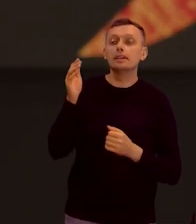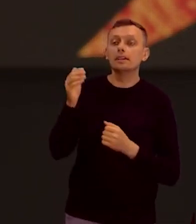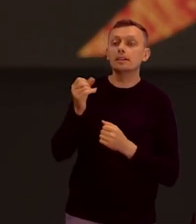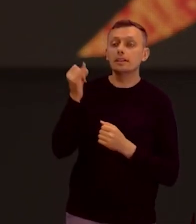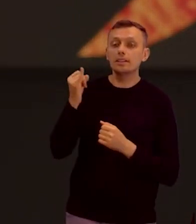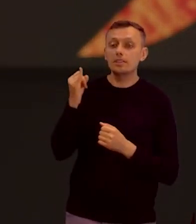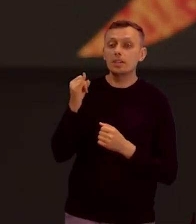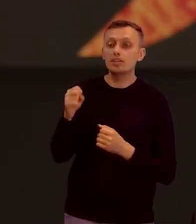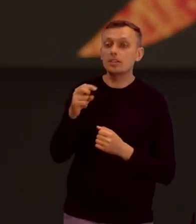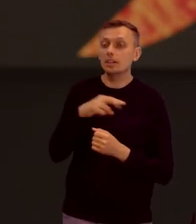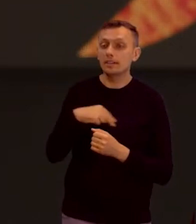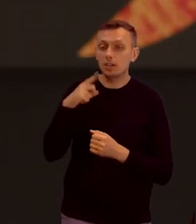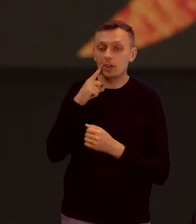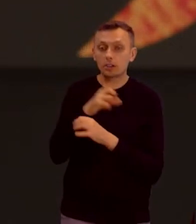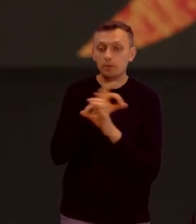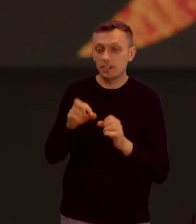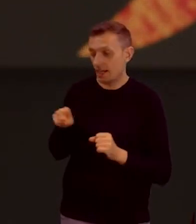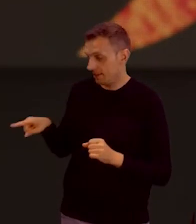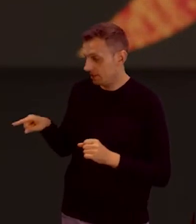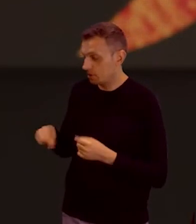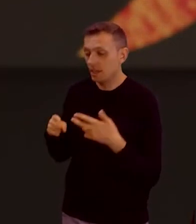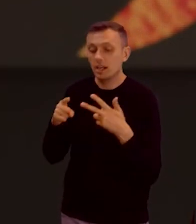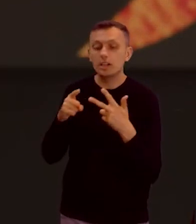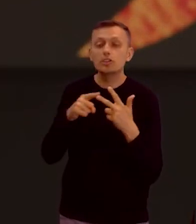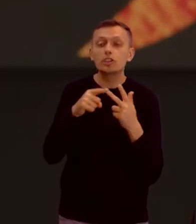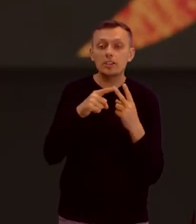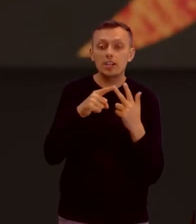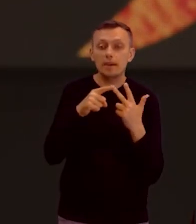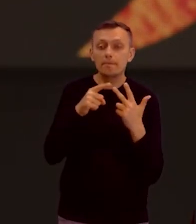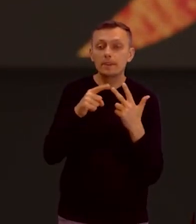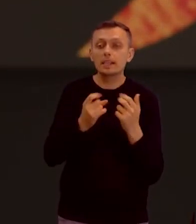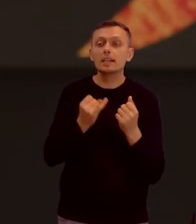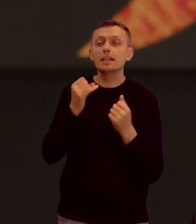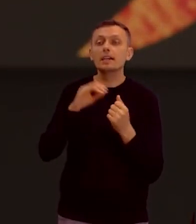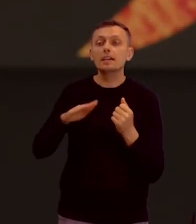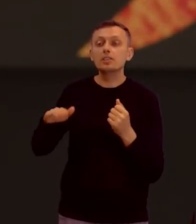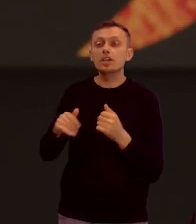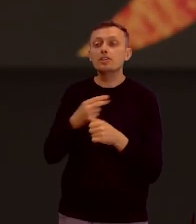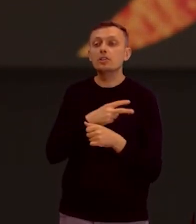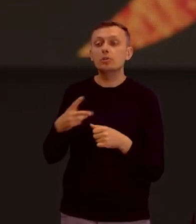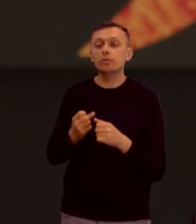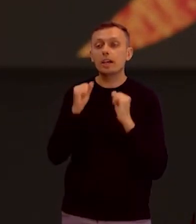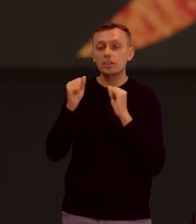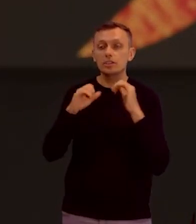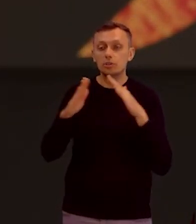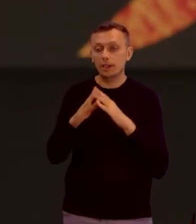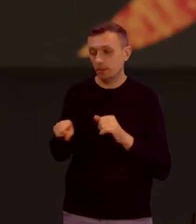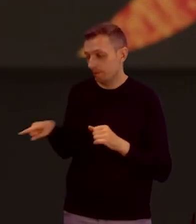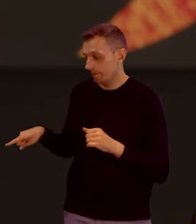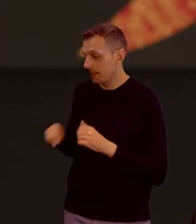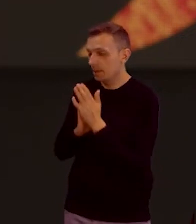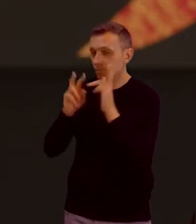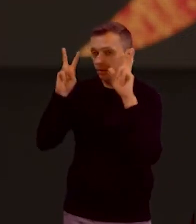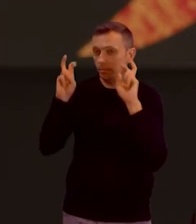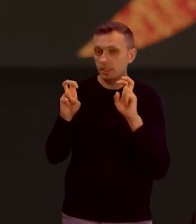także siłą domu. Szczęśliwy człowiek, któremu Bóg napełnił nimi kołczan i